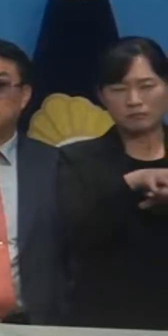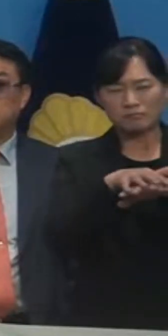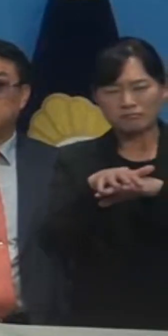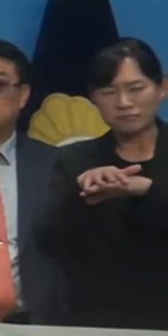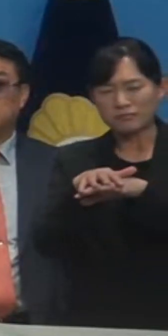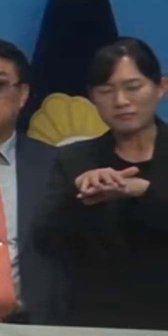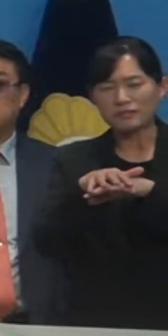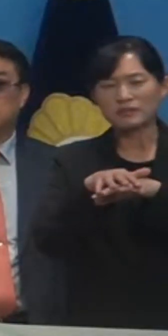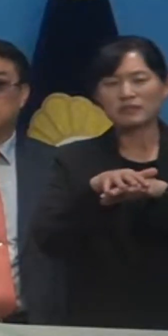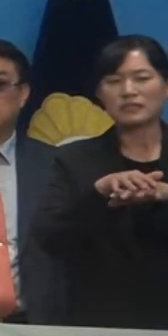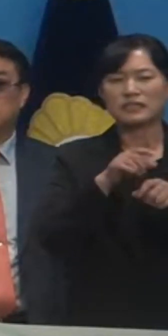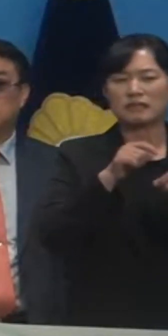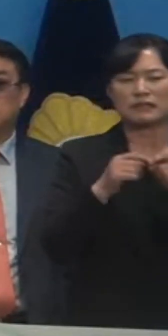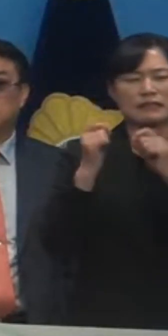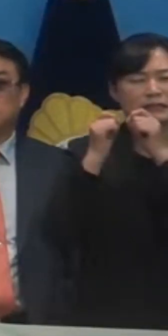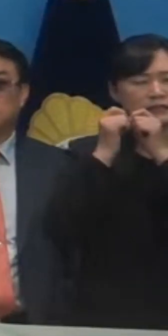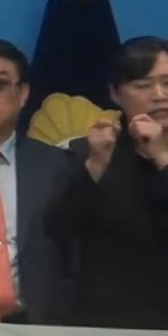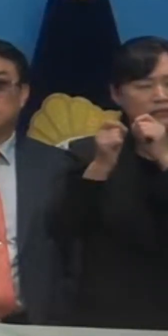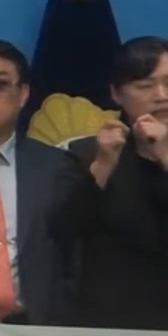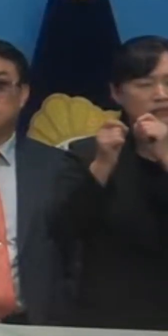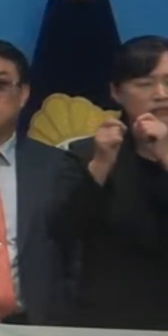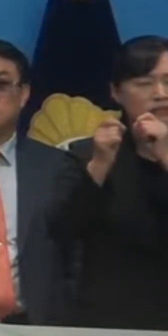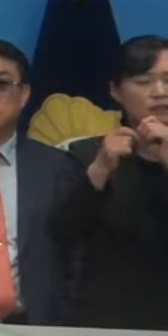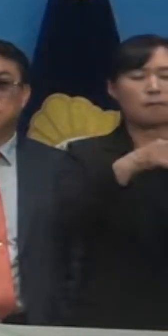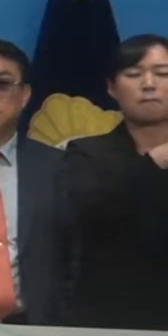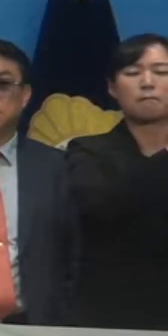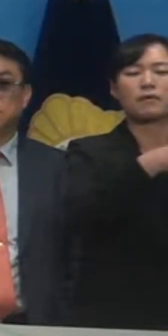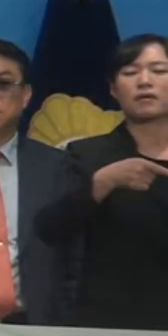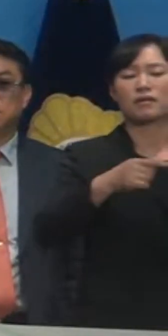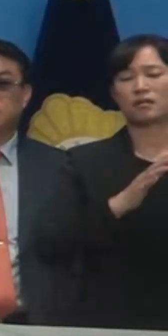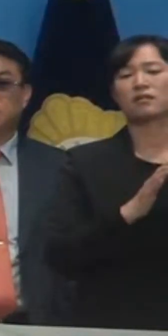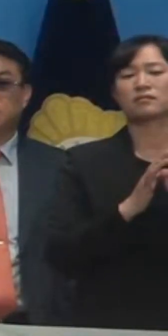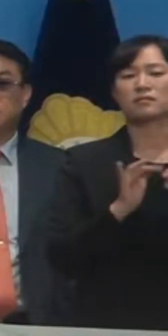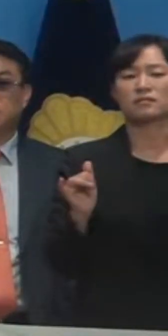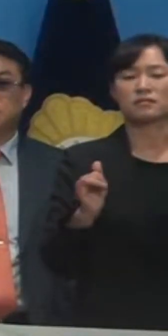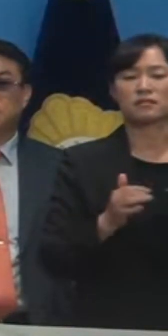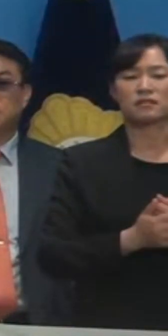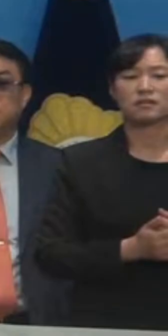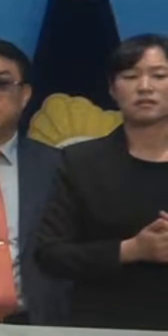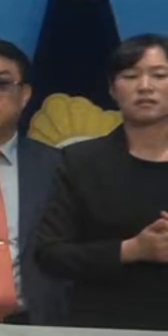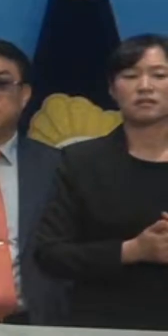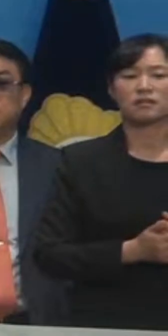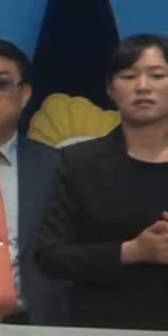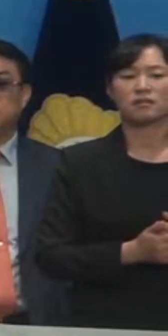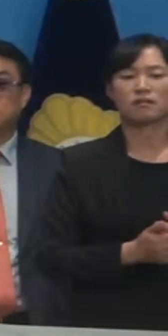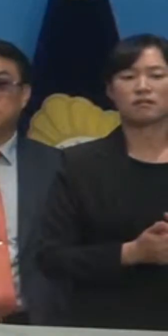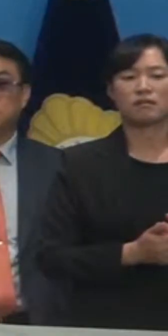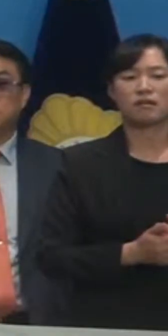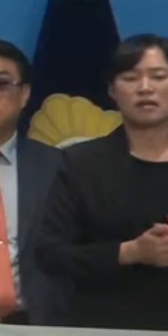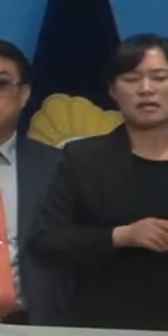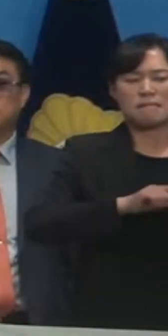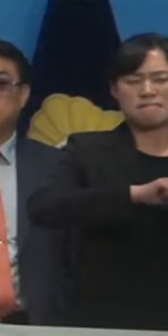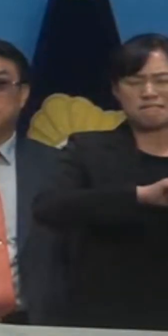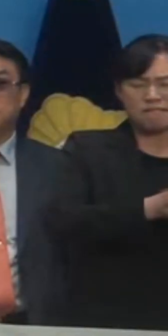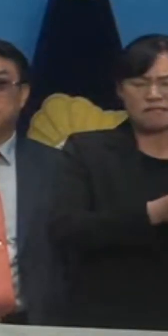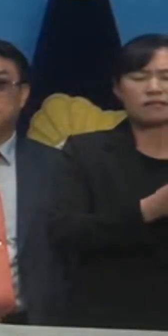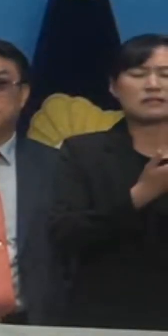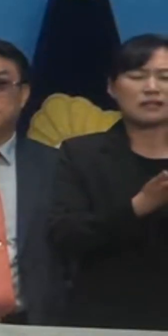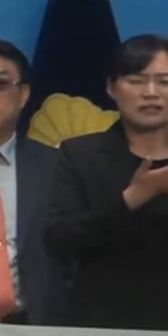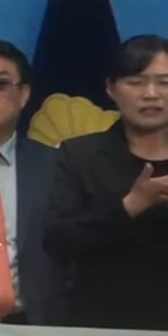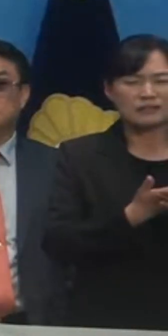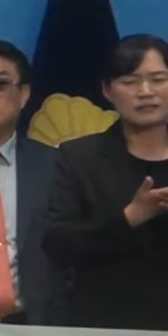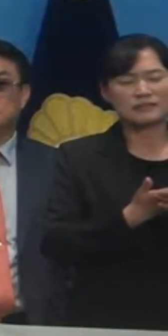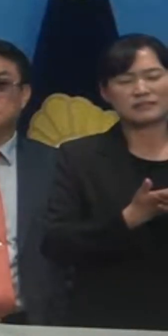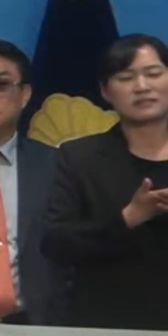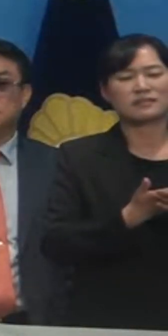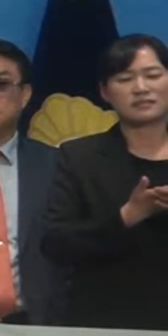조직적인 그 사기에 대해서 피해자들이 그 범행한 사람들을 엄벌해달라는